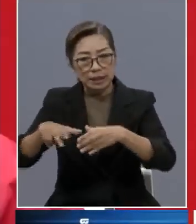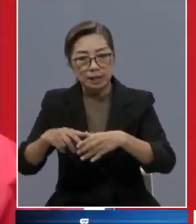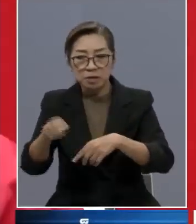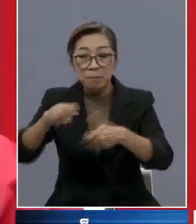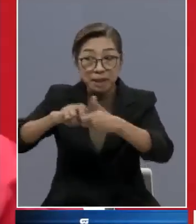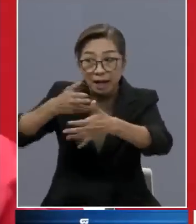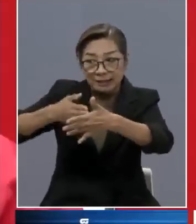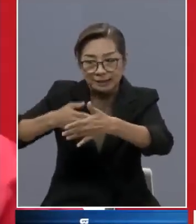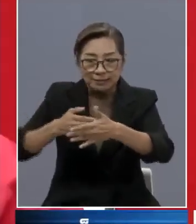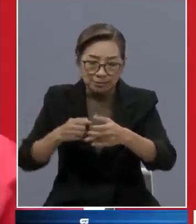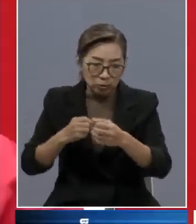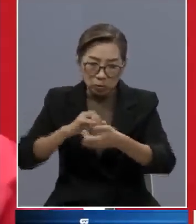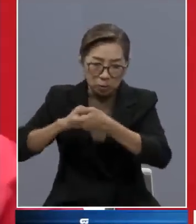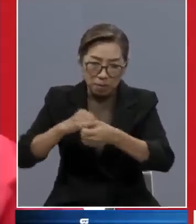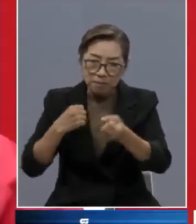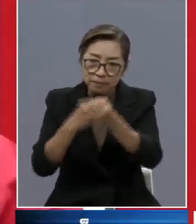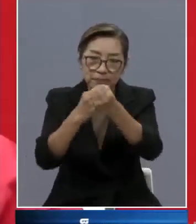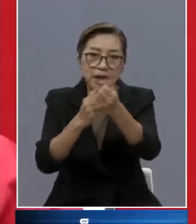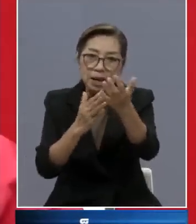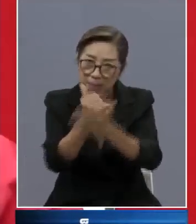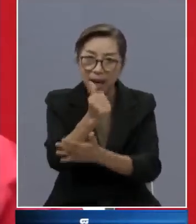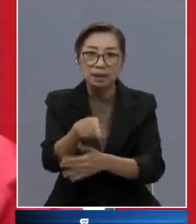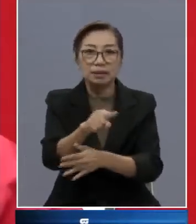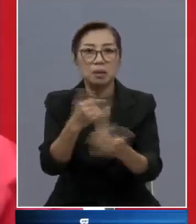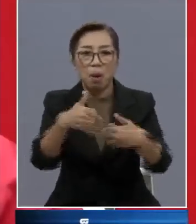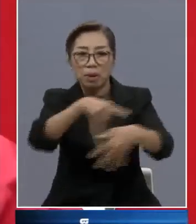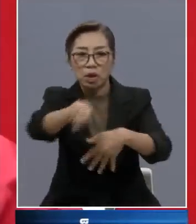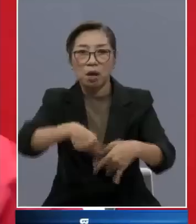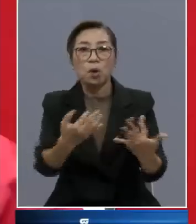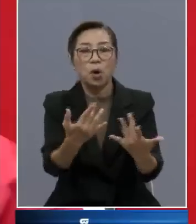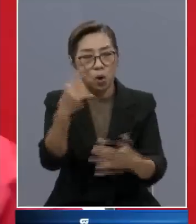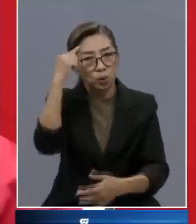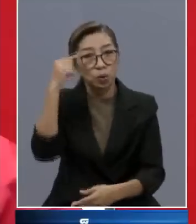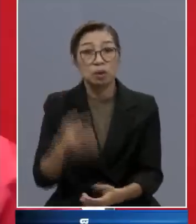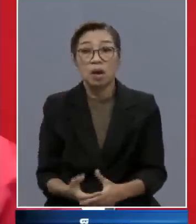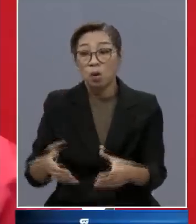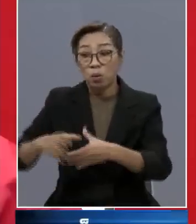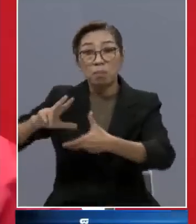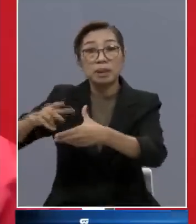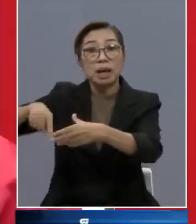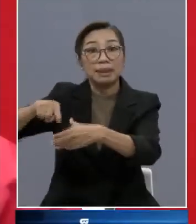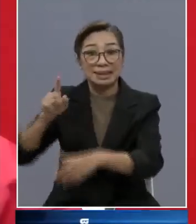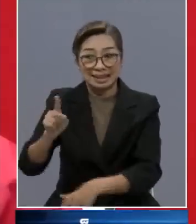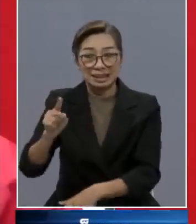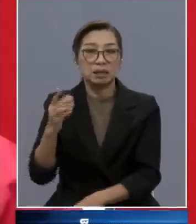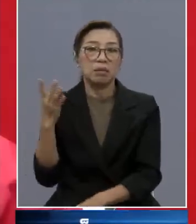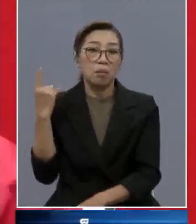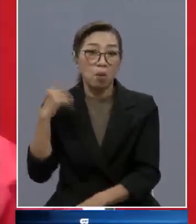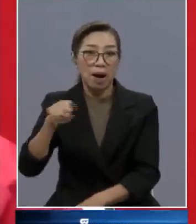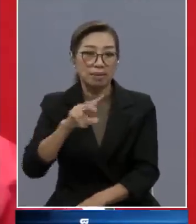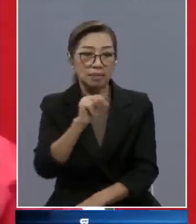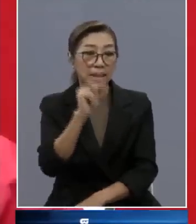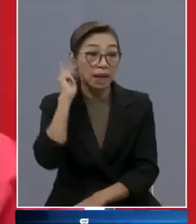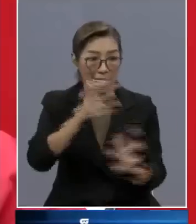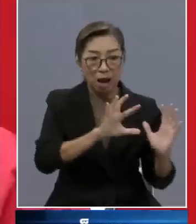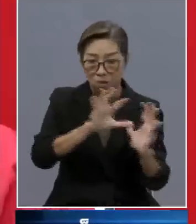ชาชนที่รอคอยอยู่นะครับ ในฝากพลังประชารัฐครับพอมีเรื่องมาเกี่ยวข้องแบบนี้จริงๆเมื่อวานนัดนักข่าวแถลงนะเพื่อที่จะแถล